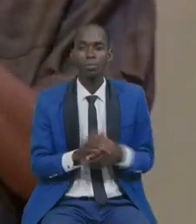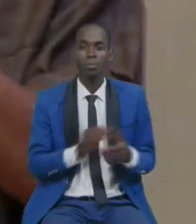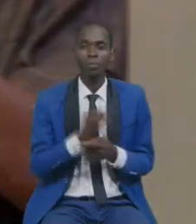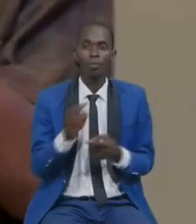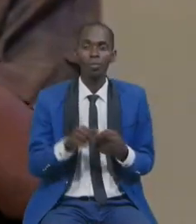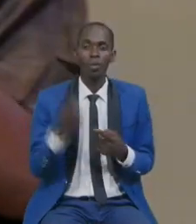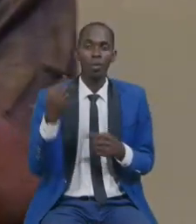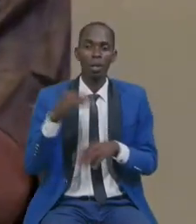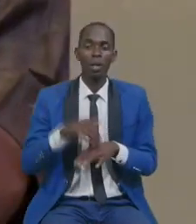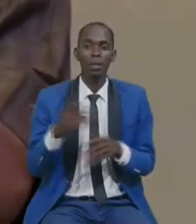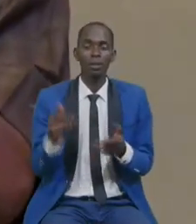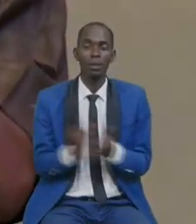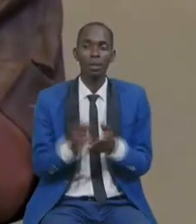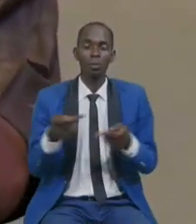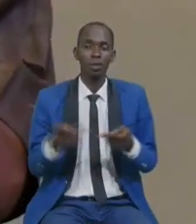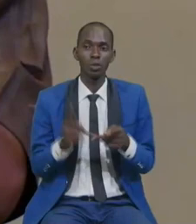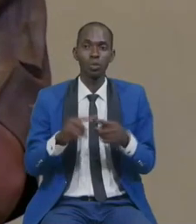ce jour-là, j'ai entendu une voix.